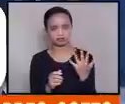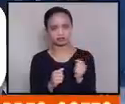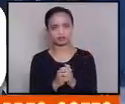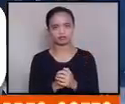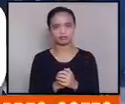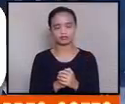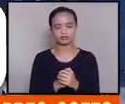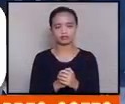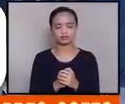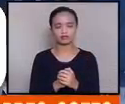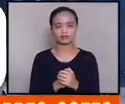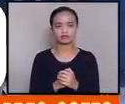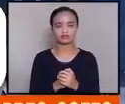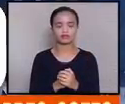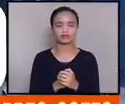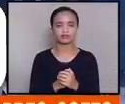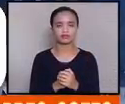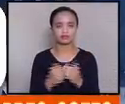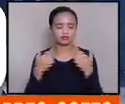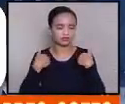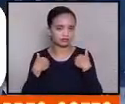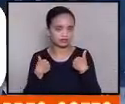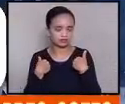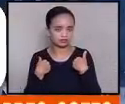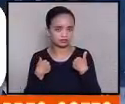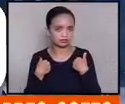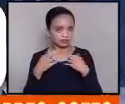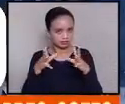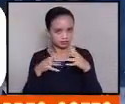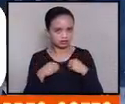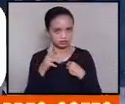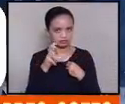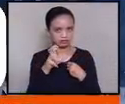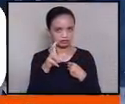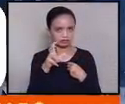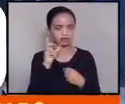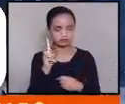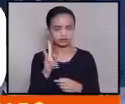Okay, so, meron dito na tumatanggap ng 320?